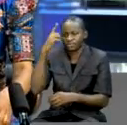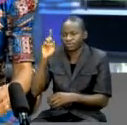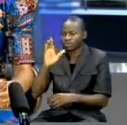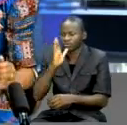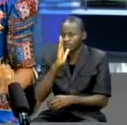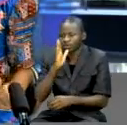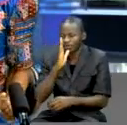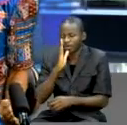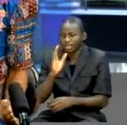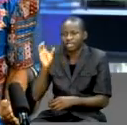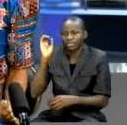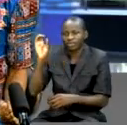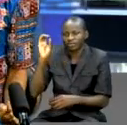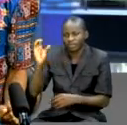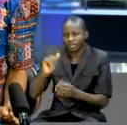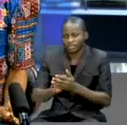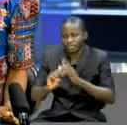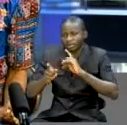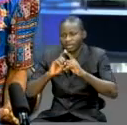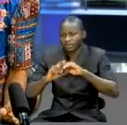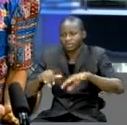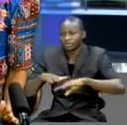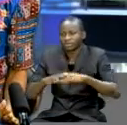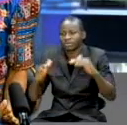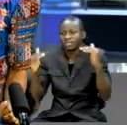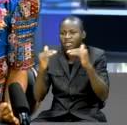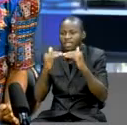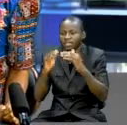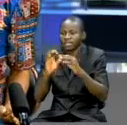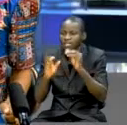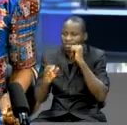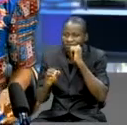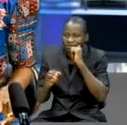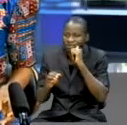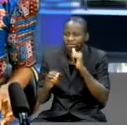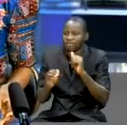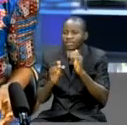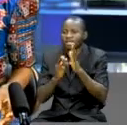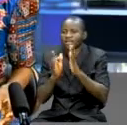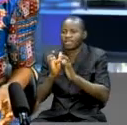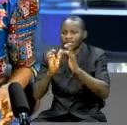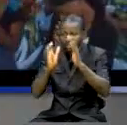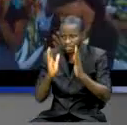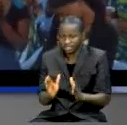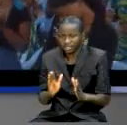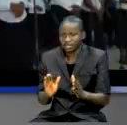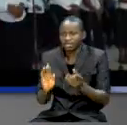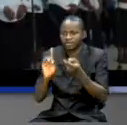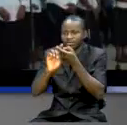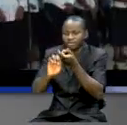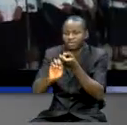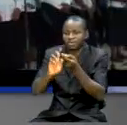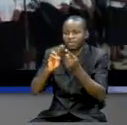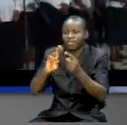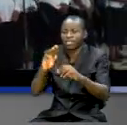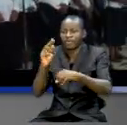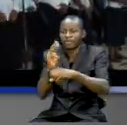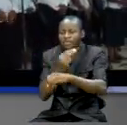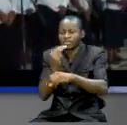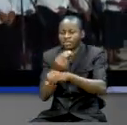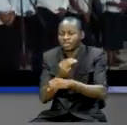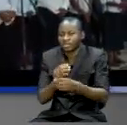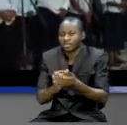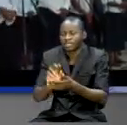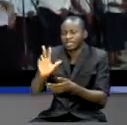une conférence qui a porté sur les qualités de la femme chrétienne et également son attachement au ministère. Et 30 femmes ont eu